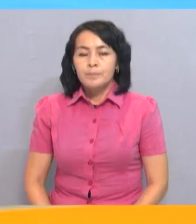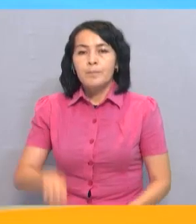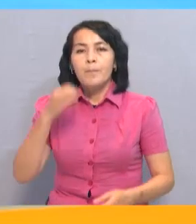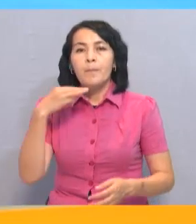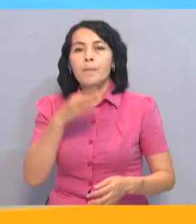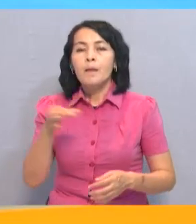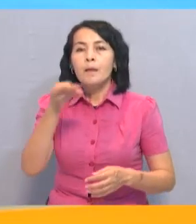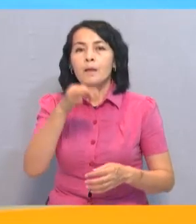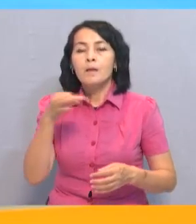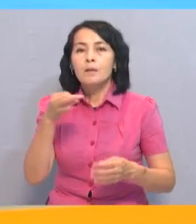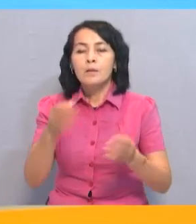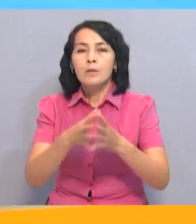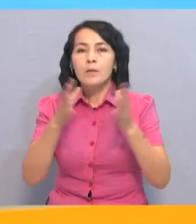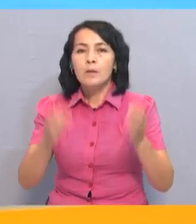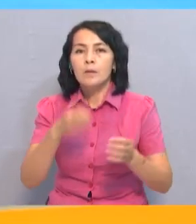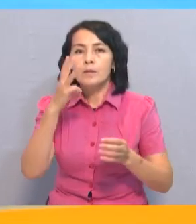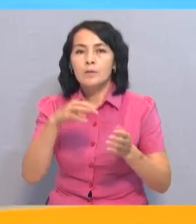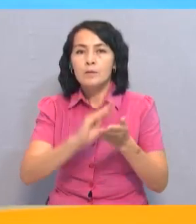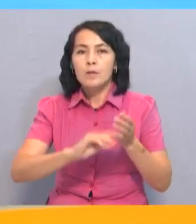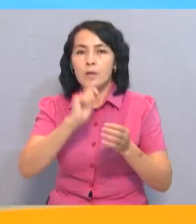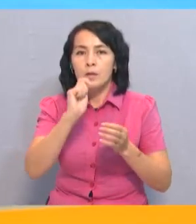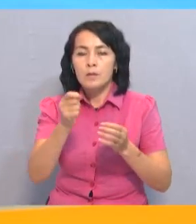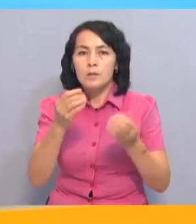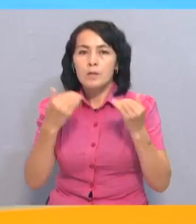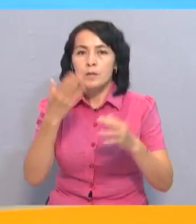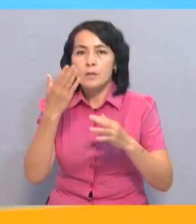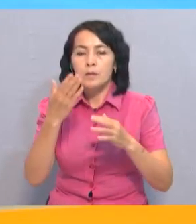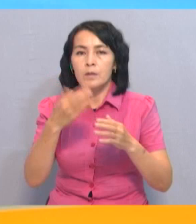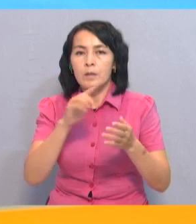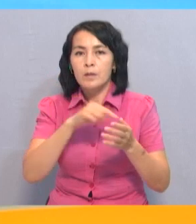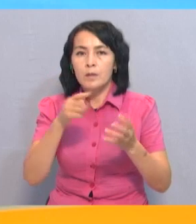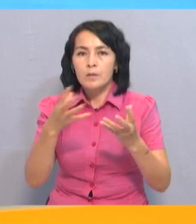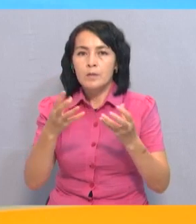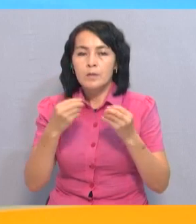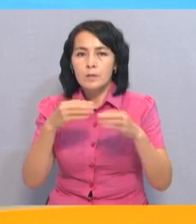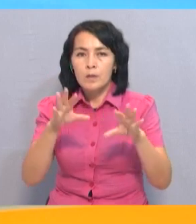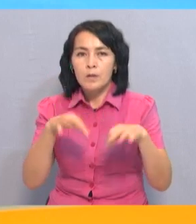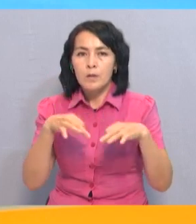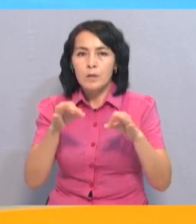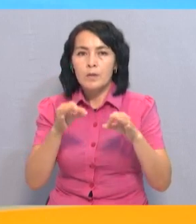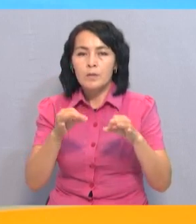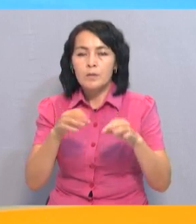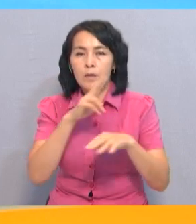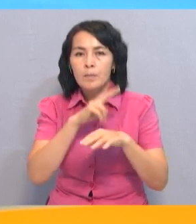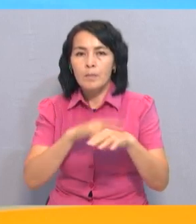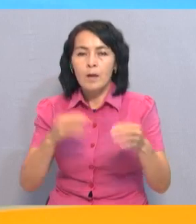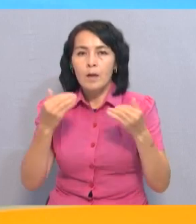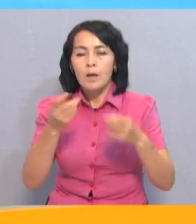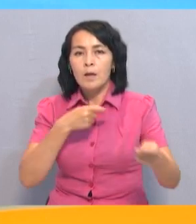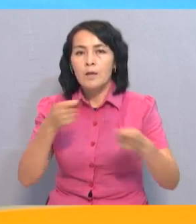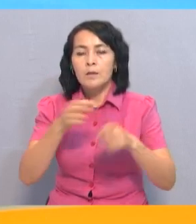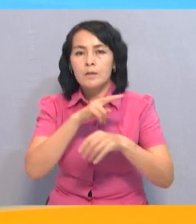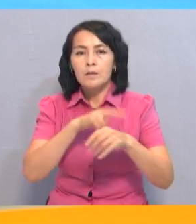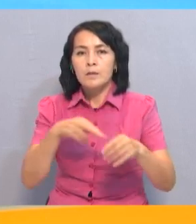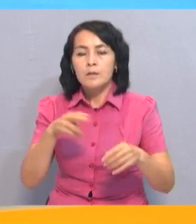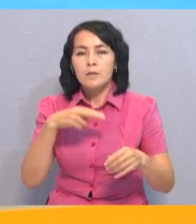В Туркестанской области поступило около 300 заявлений на легализацию. Начальник управления административной полиции Департамента